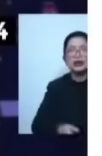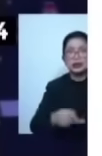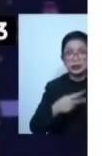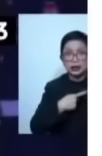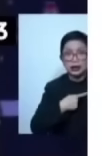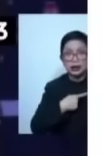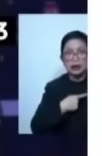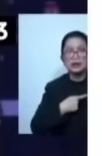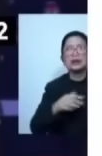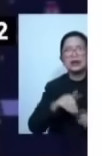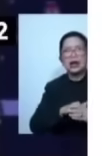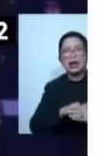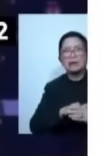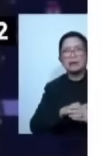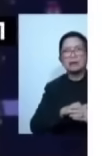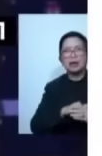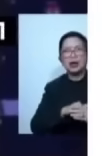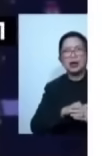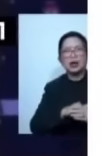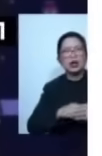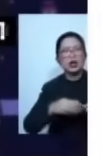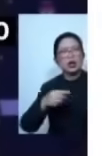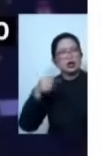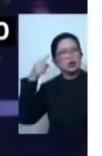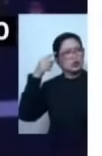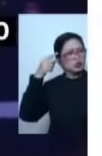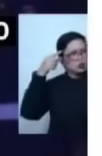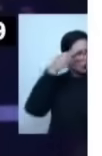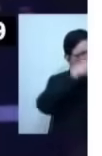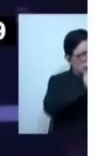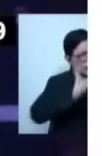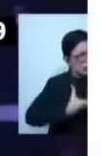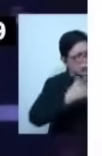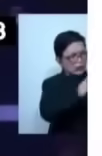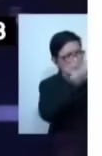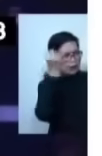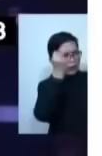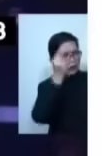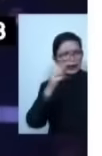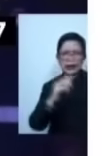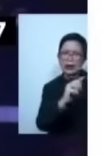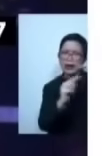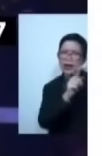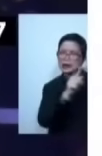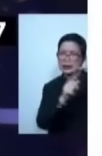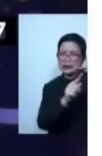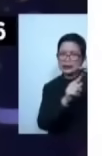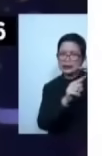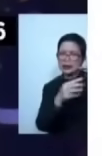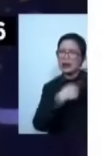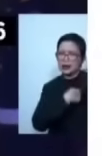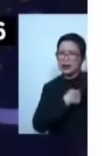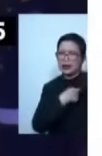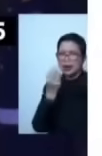melihat bahwa semuanya performanya Sangat baik ee dan kita memang dididik Ya seperti yang disampaikan oleh Pak